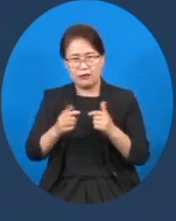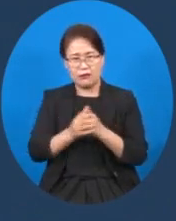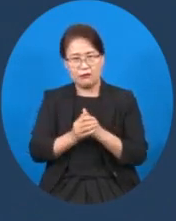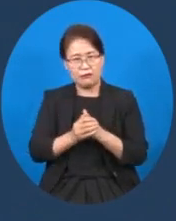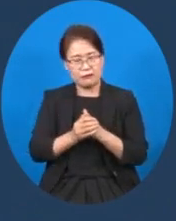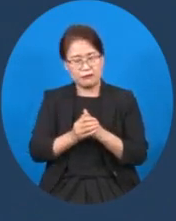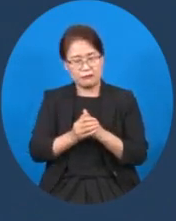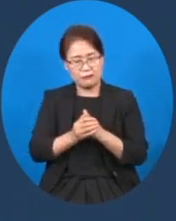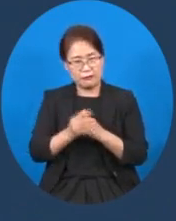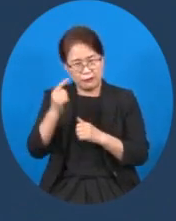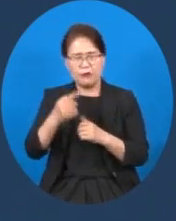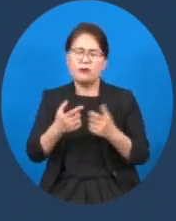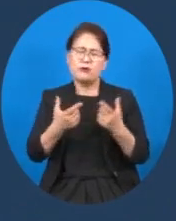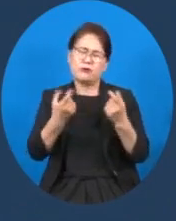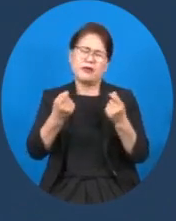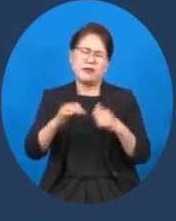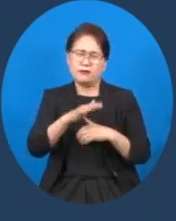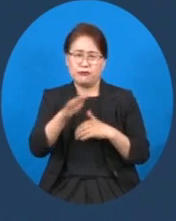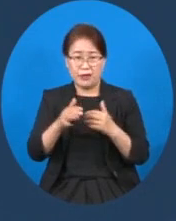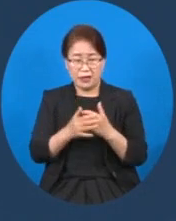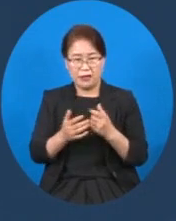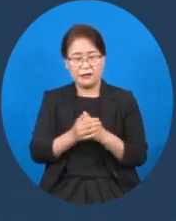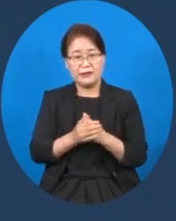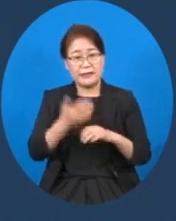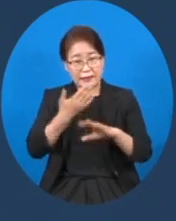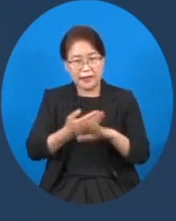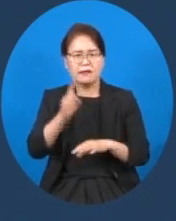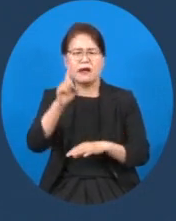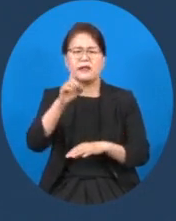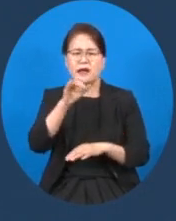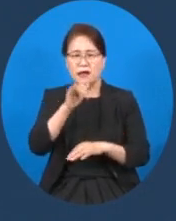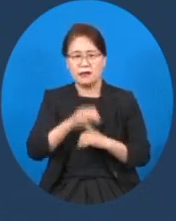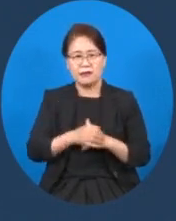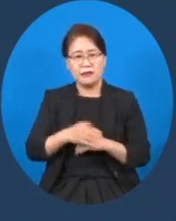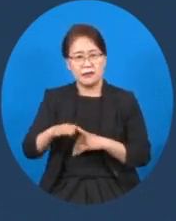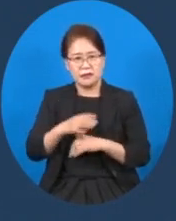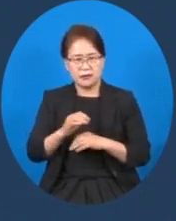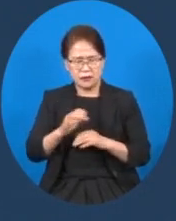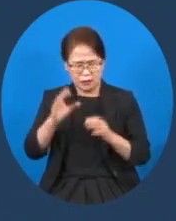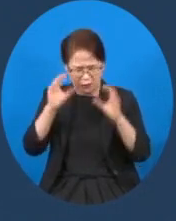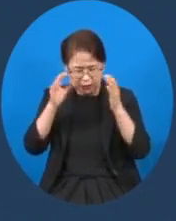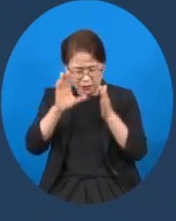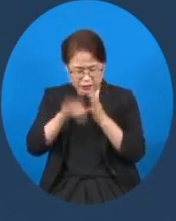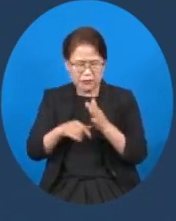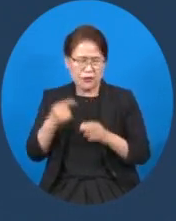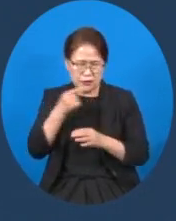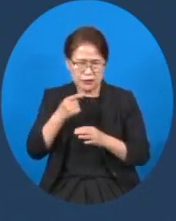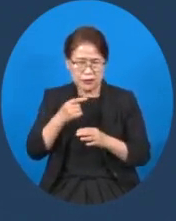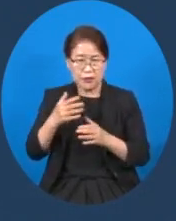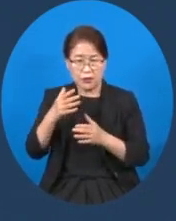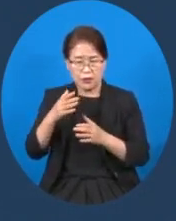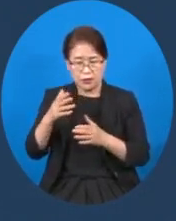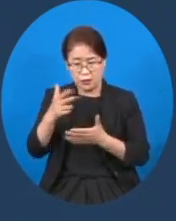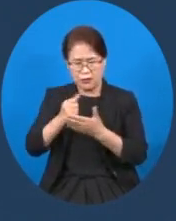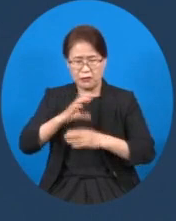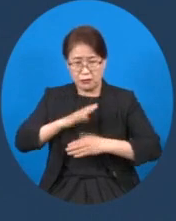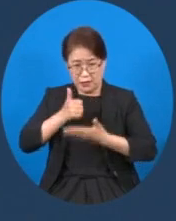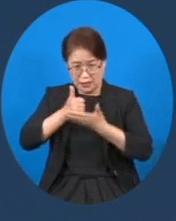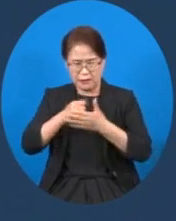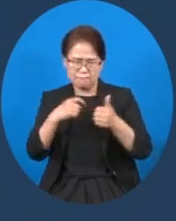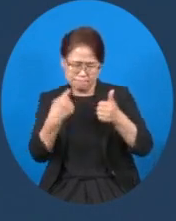분석해보니까 유대인들이 뇌도 똑같아요. 그런데 다른 것이 하나 있어요. 그들은 어릴 때부터 철저하게 여호와를 경외하는 법을 가르친다는